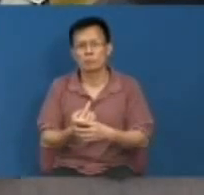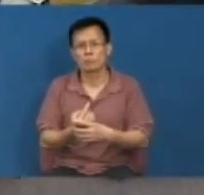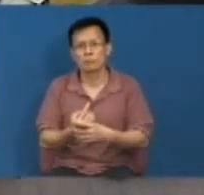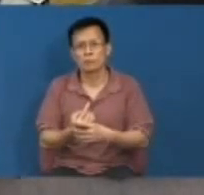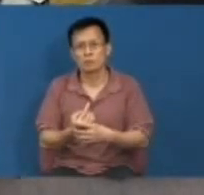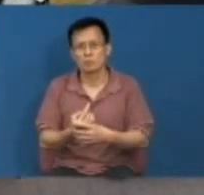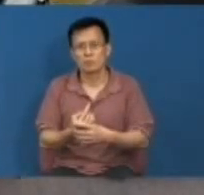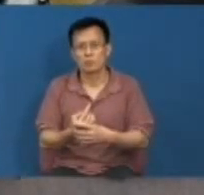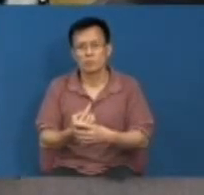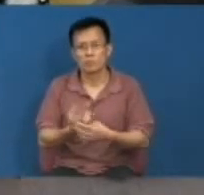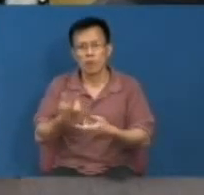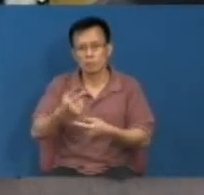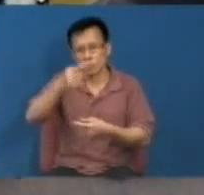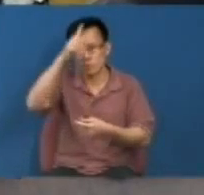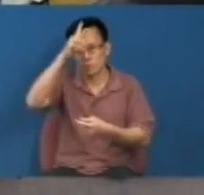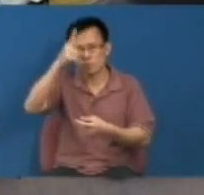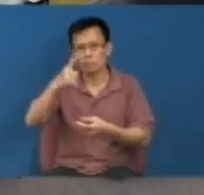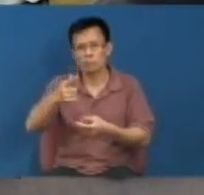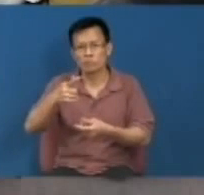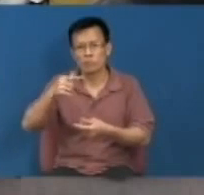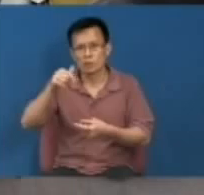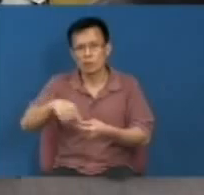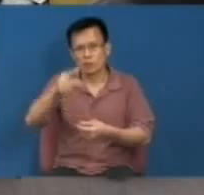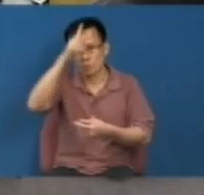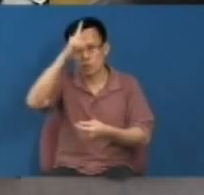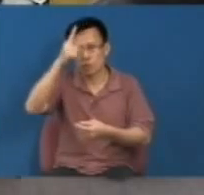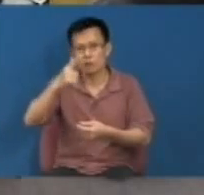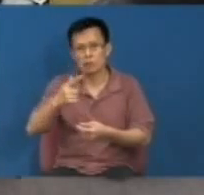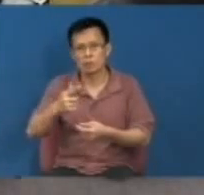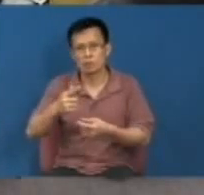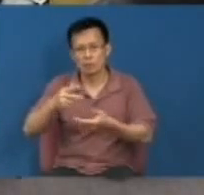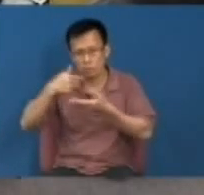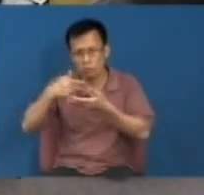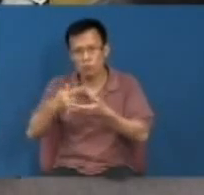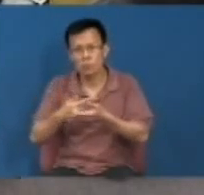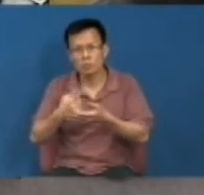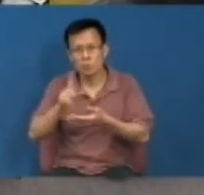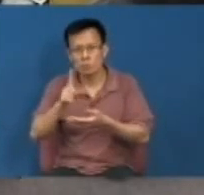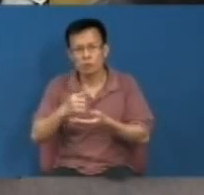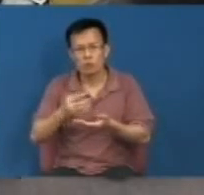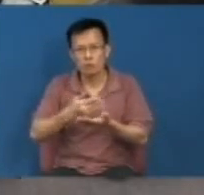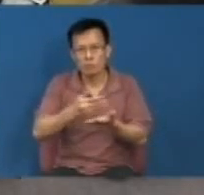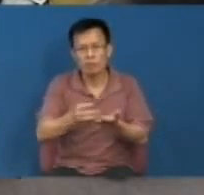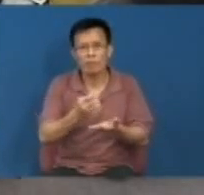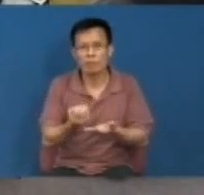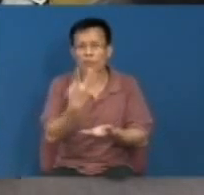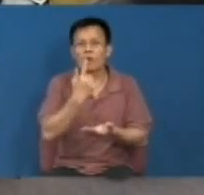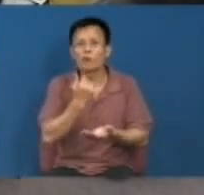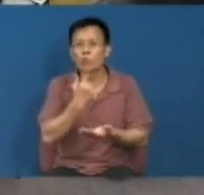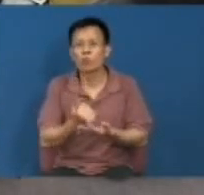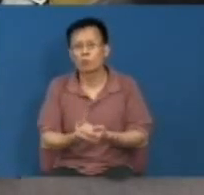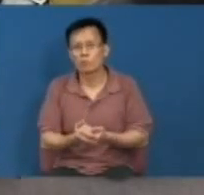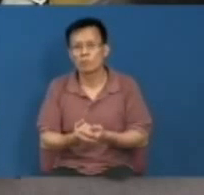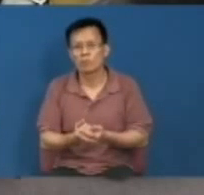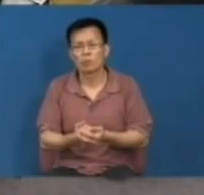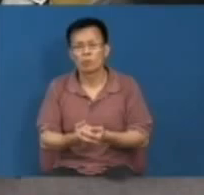哋自己， 咪養咗佢哋咯？ 地嘅地政處啲官員， 你出唔到數，但你又扣我嘅業費 咧？佢哋邊有花紅分啊？ 係， 佢咁多錢，你分得花